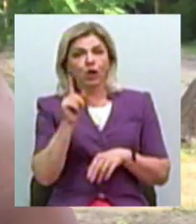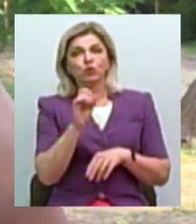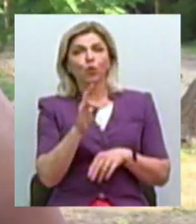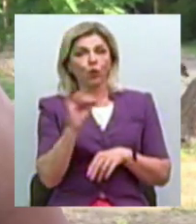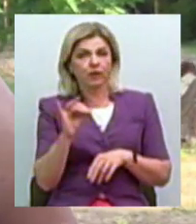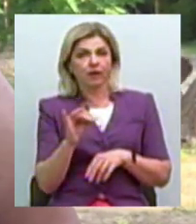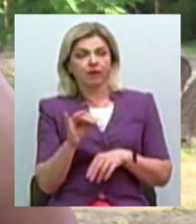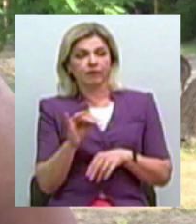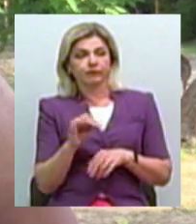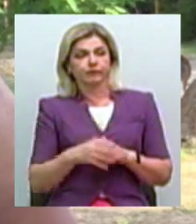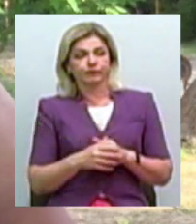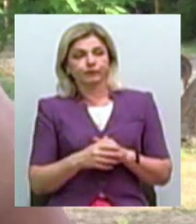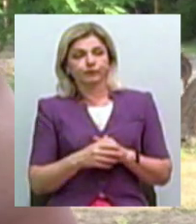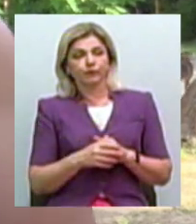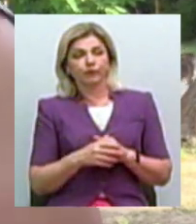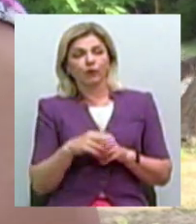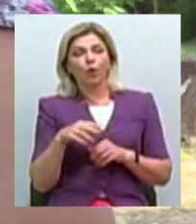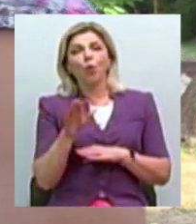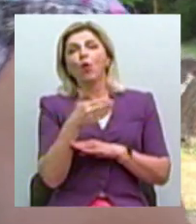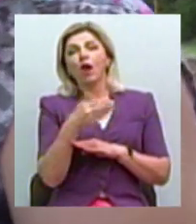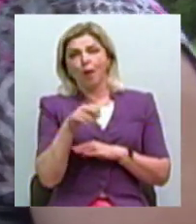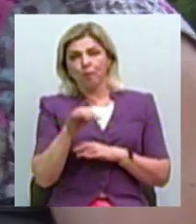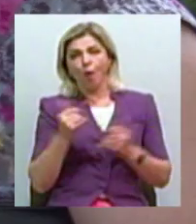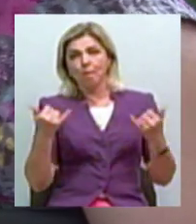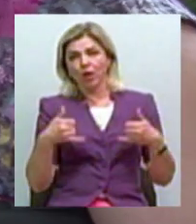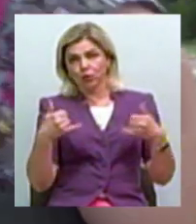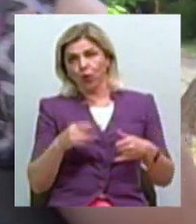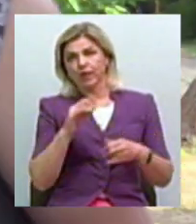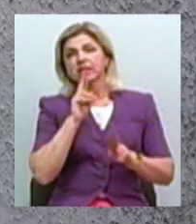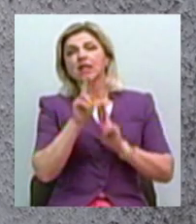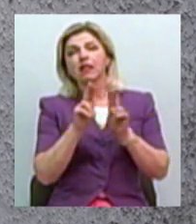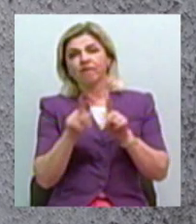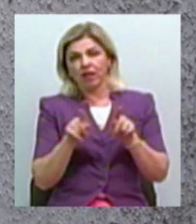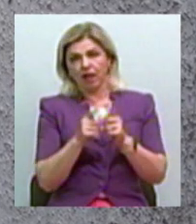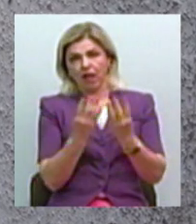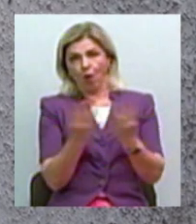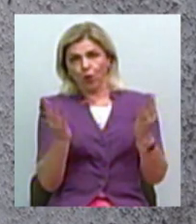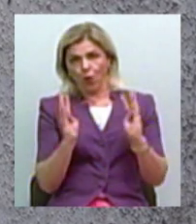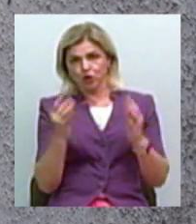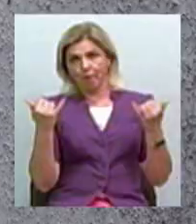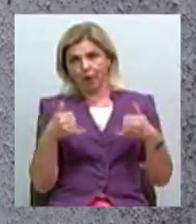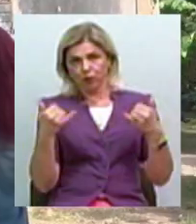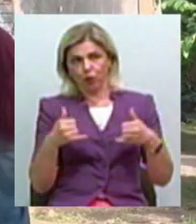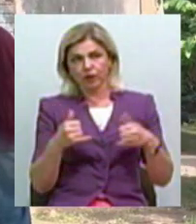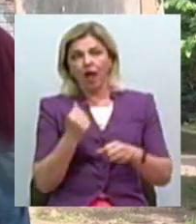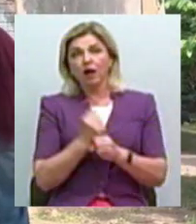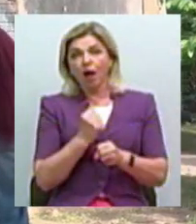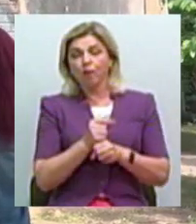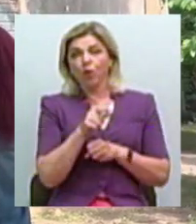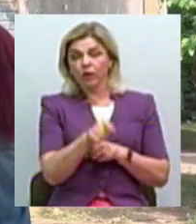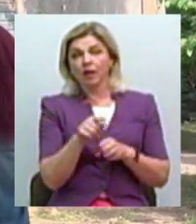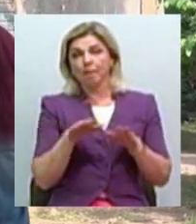лишити гулять по бетону і силувати отакі от огорожі бетонні. Роботи на цьому об'єкті